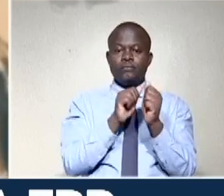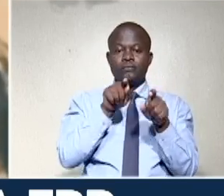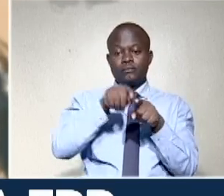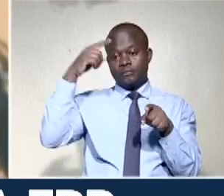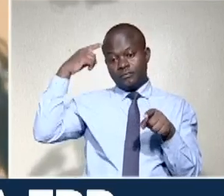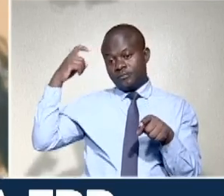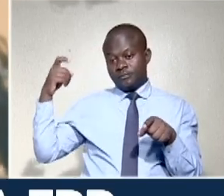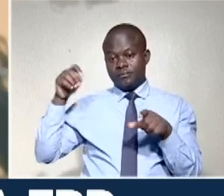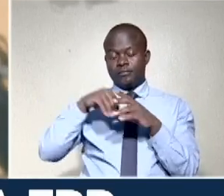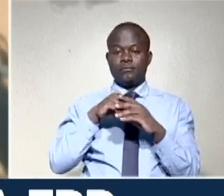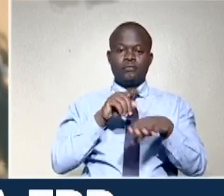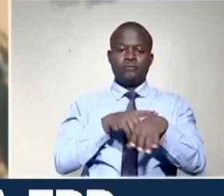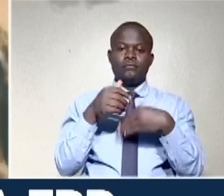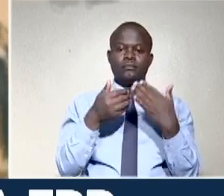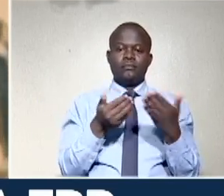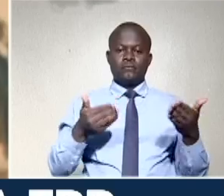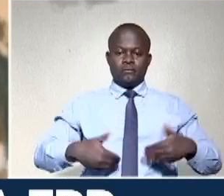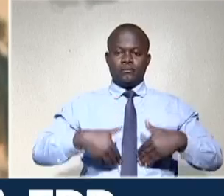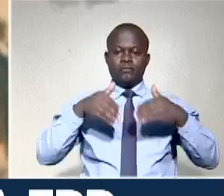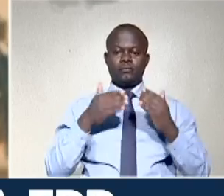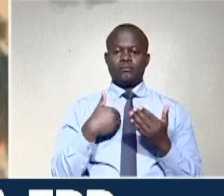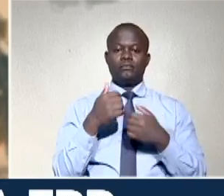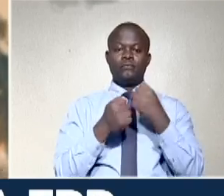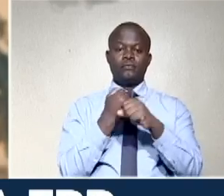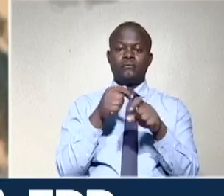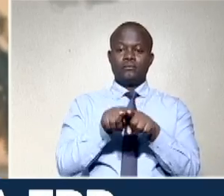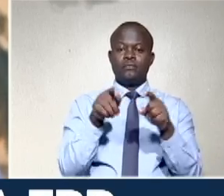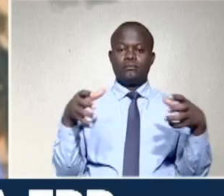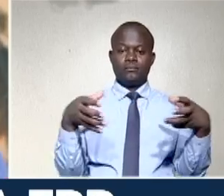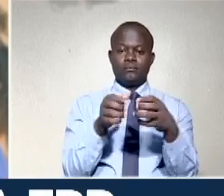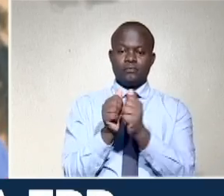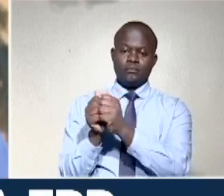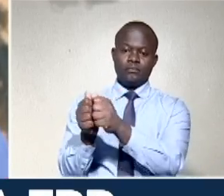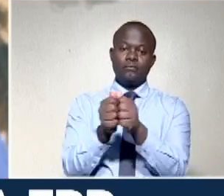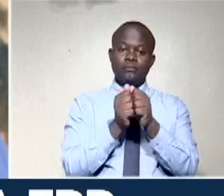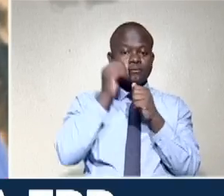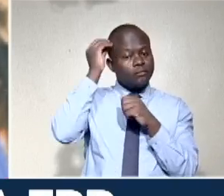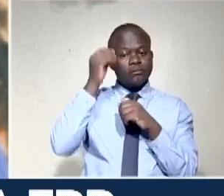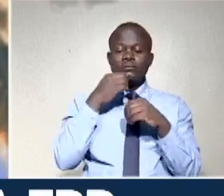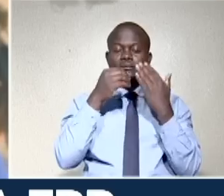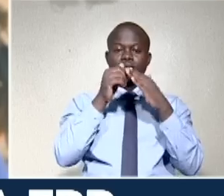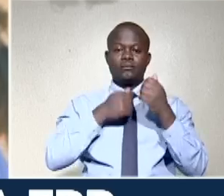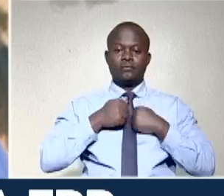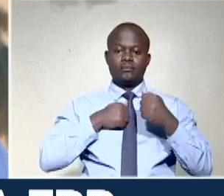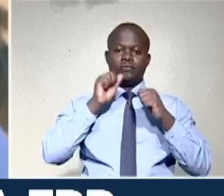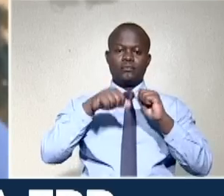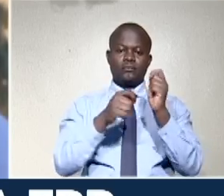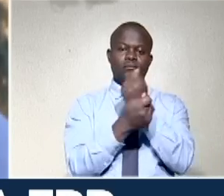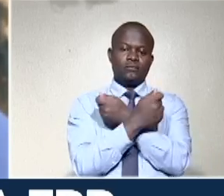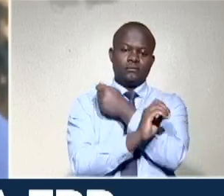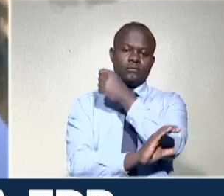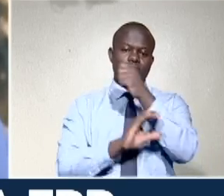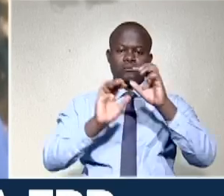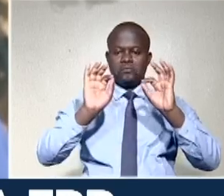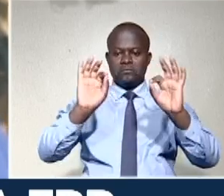muri cya gihe abana b'abasore bafite imyaka nk'iyaba basore mu bana hangaha bishyize hamwe baratekereza bavuga ngo urwa Rwanda dushobora kugira igihugu